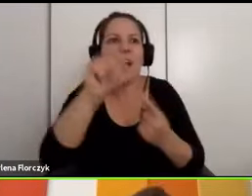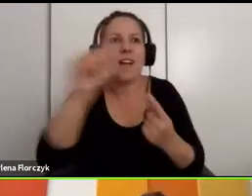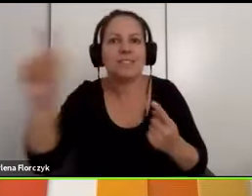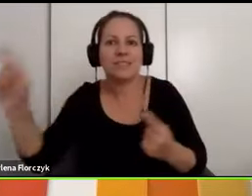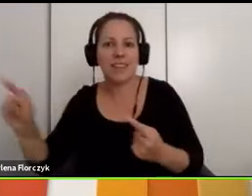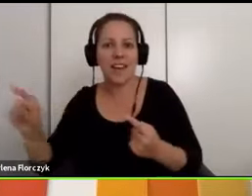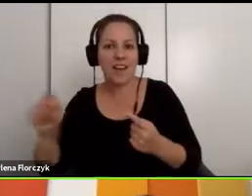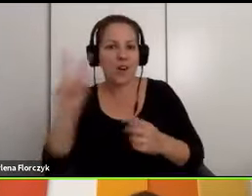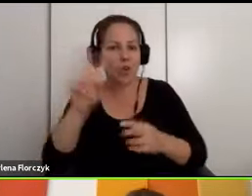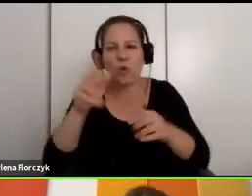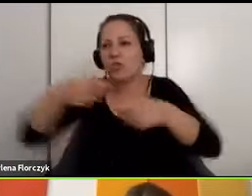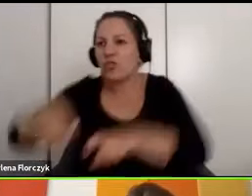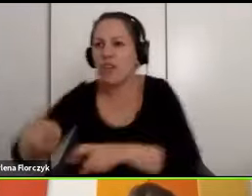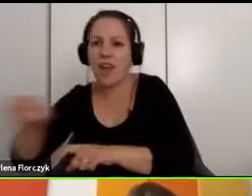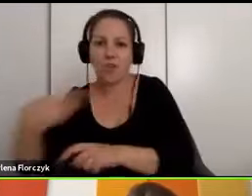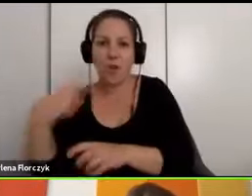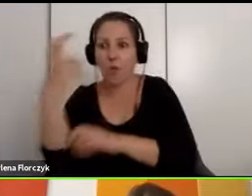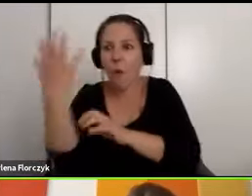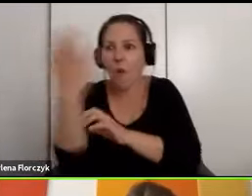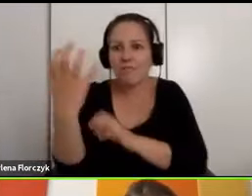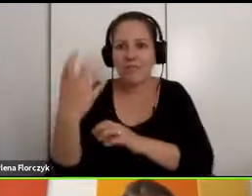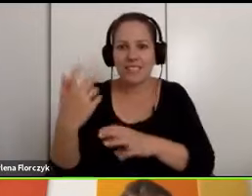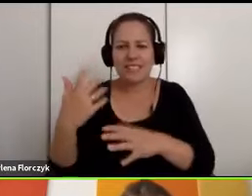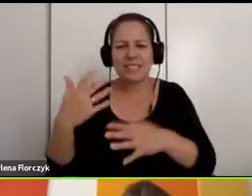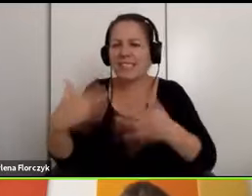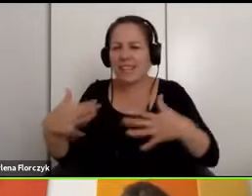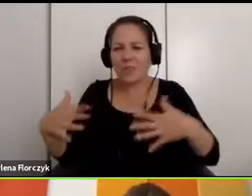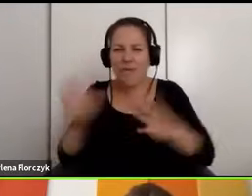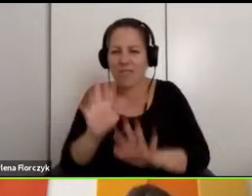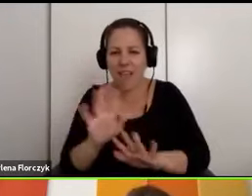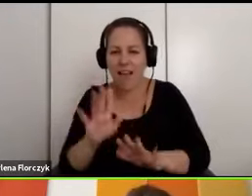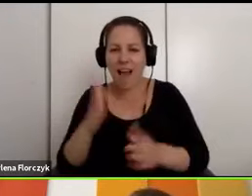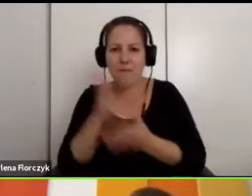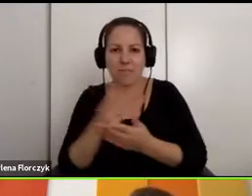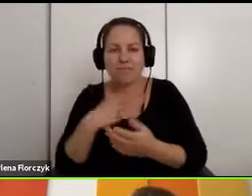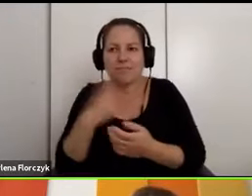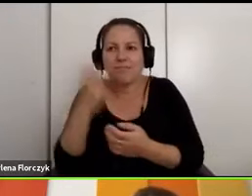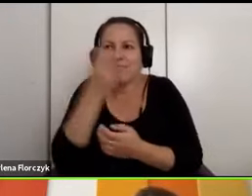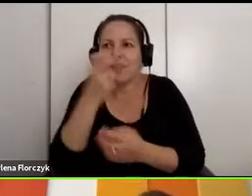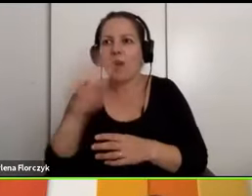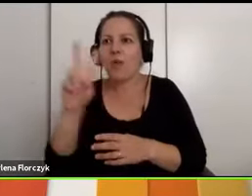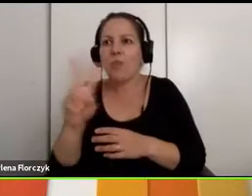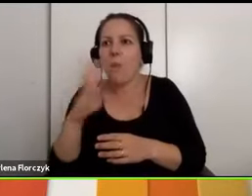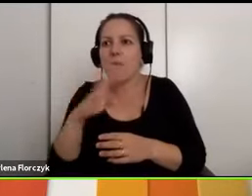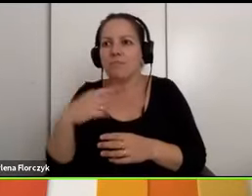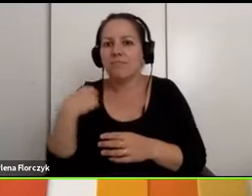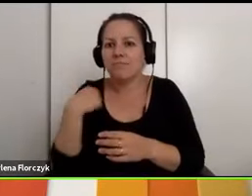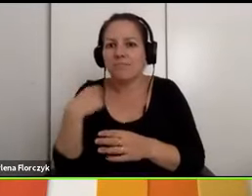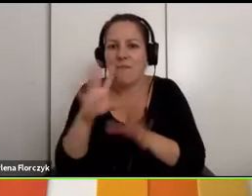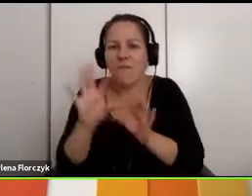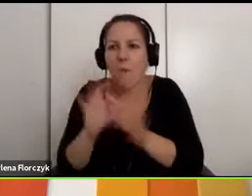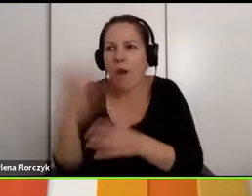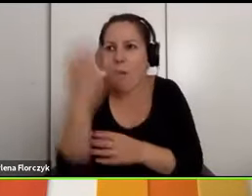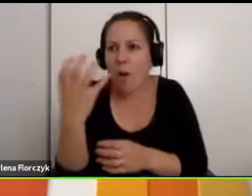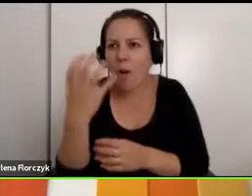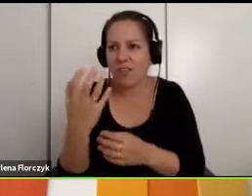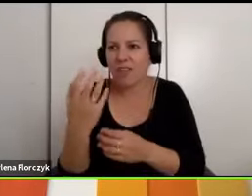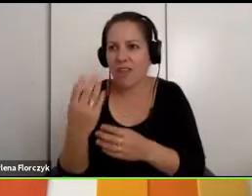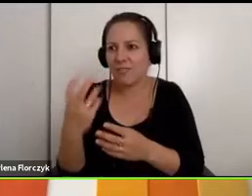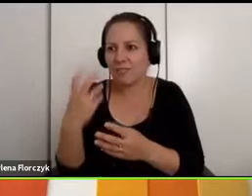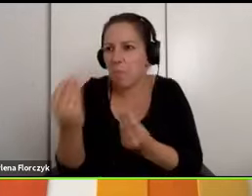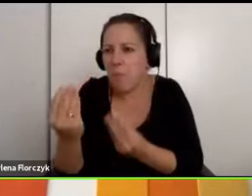Że ktoś przede mną siedzi, ktoś mnie ogląda, nawet nie stresowo, ale też to, że zawsze mnie to ciekawiło, że ktoś w ogóle ogląda i czemu to jest ciekawe, że